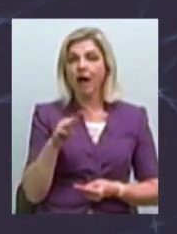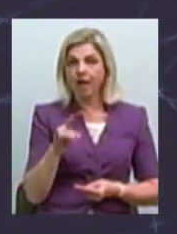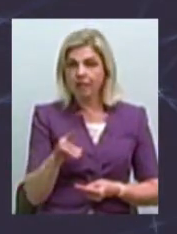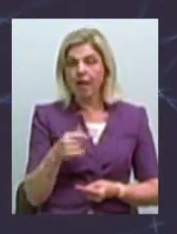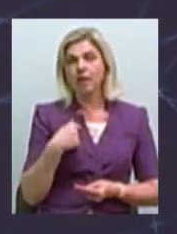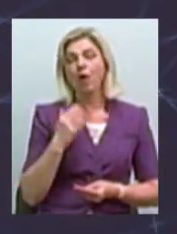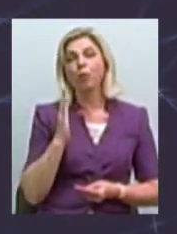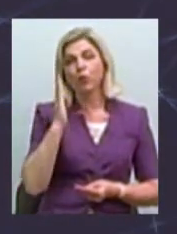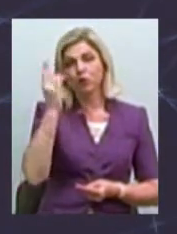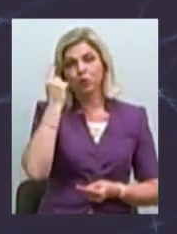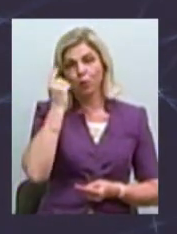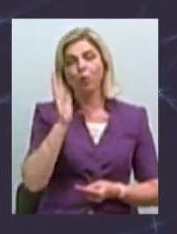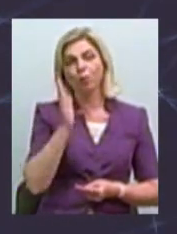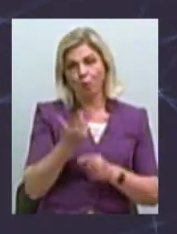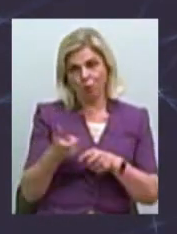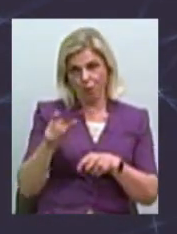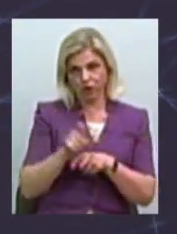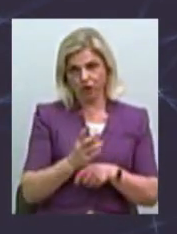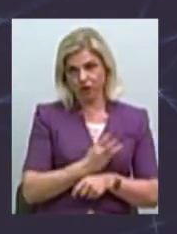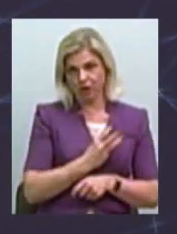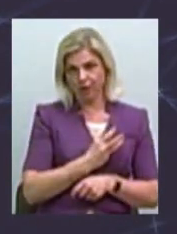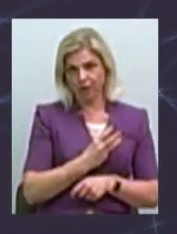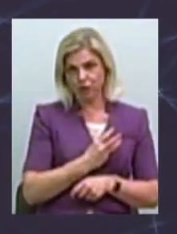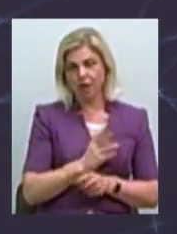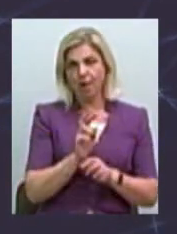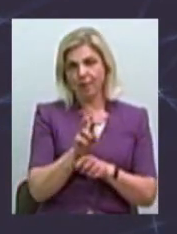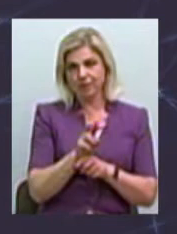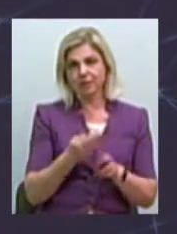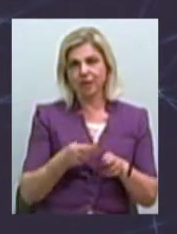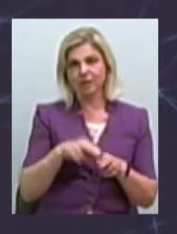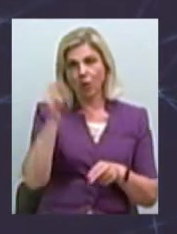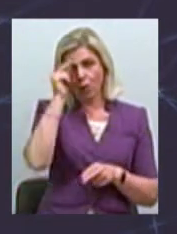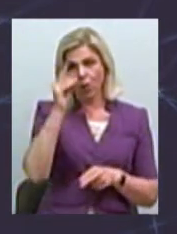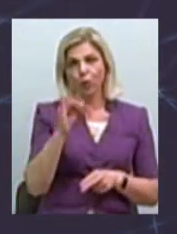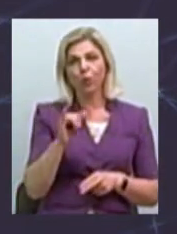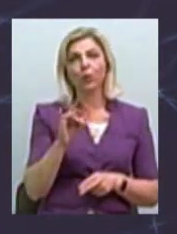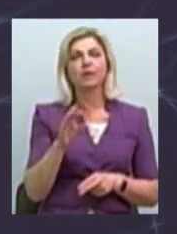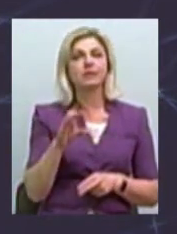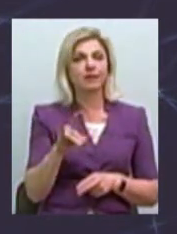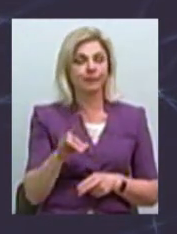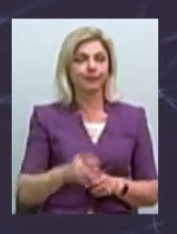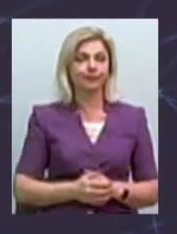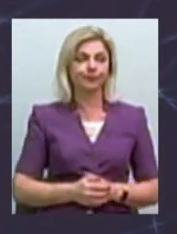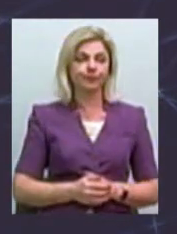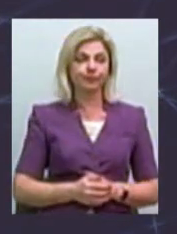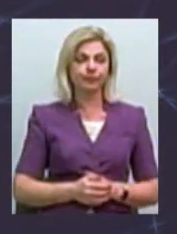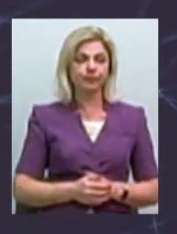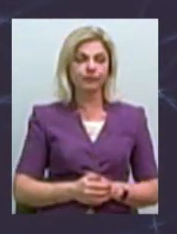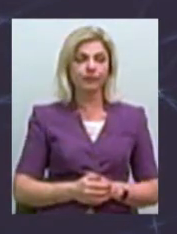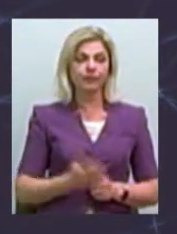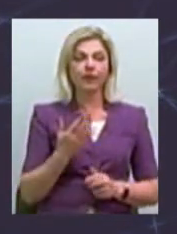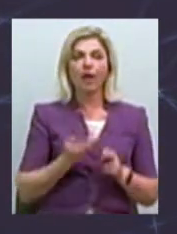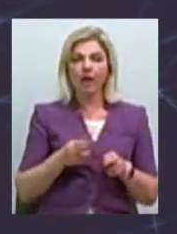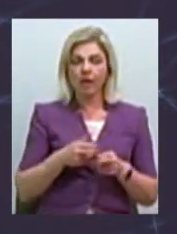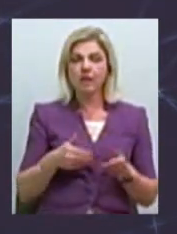я думаю, что будет больше у нас желающих посещать эти курсы. И еще способствует